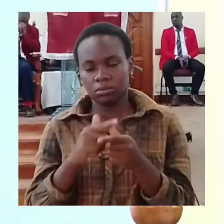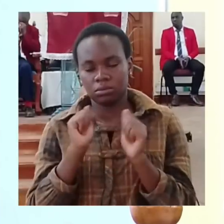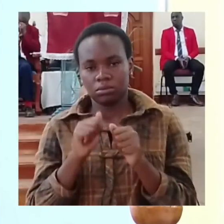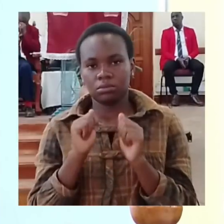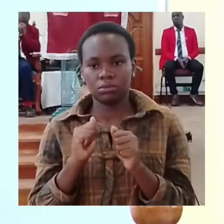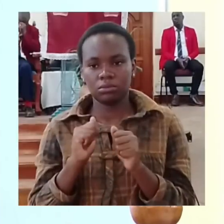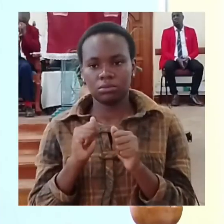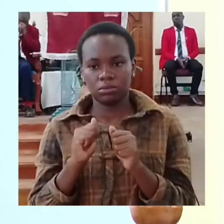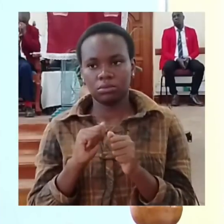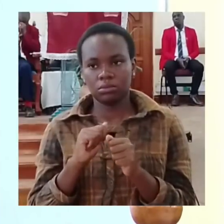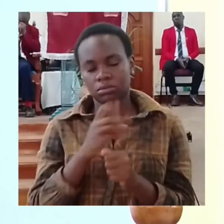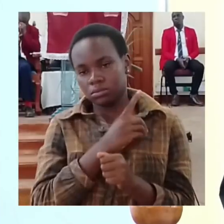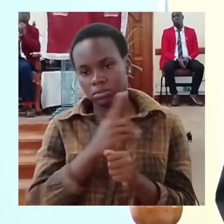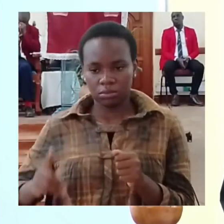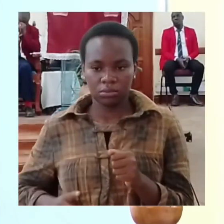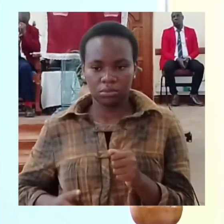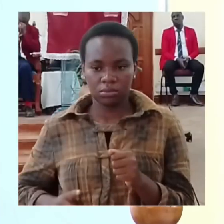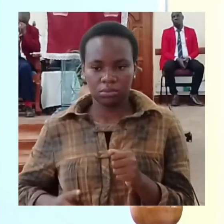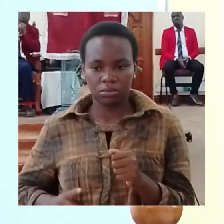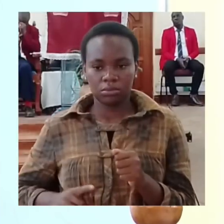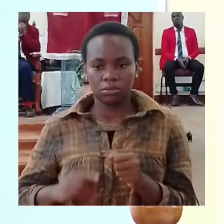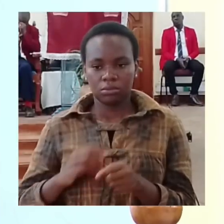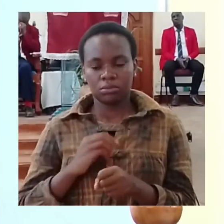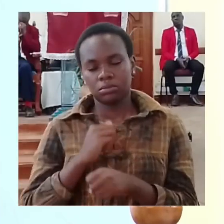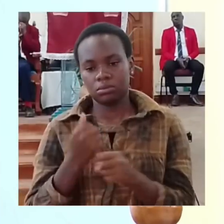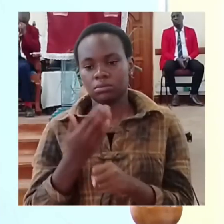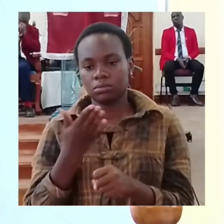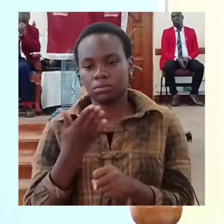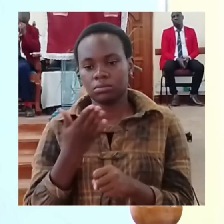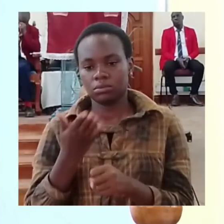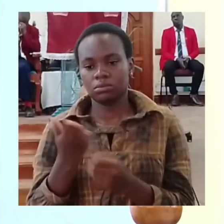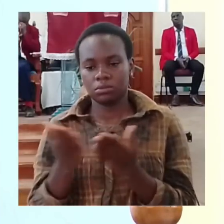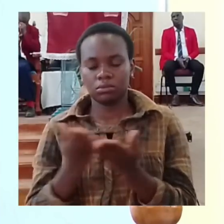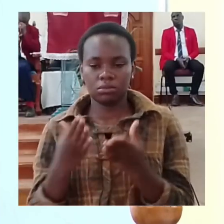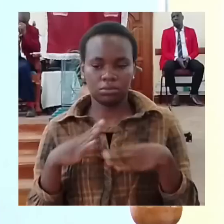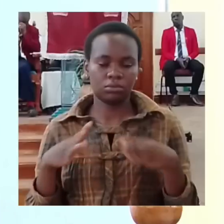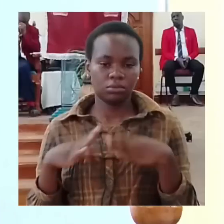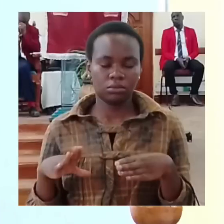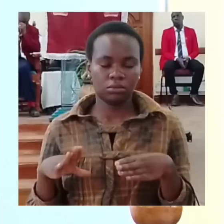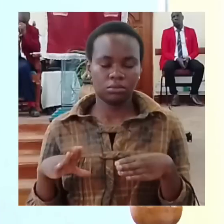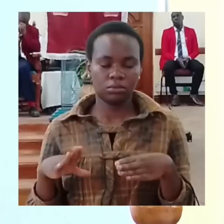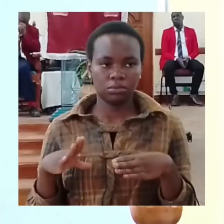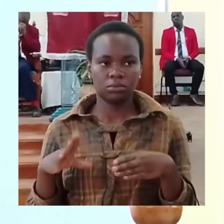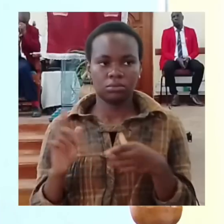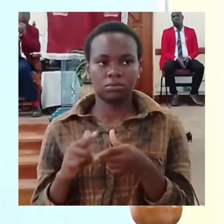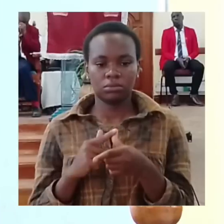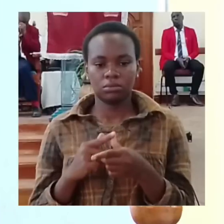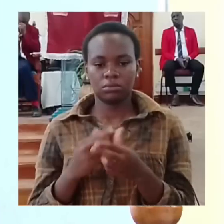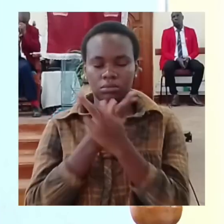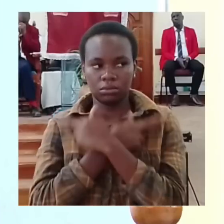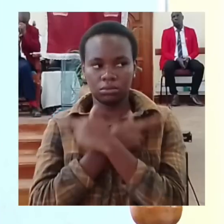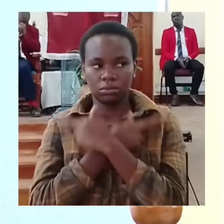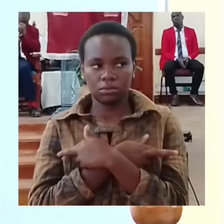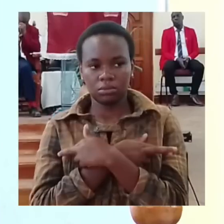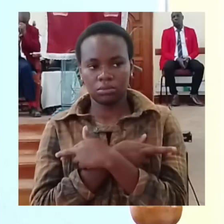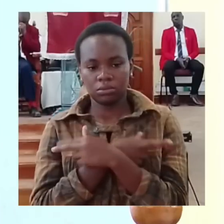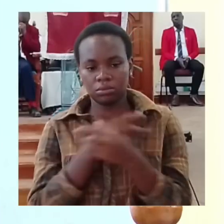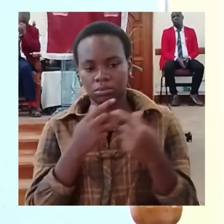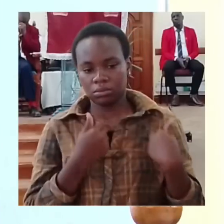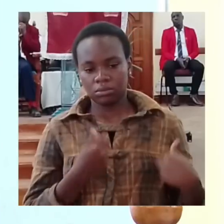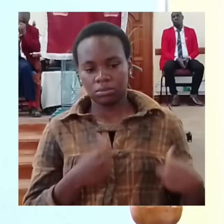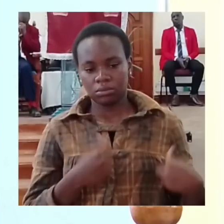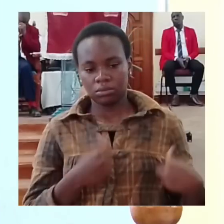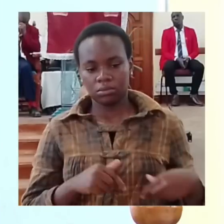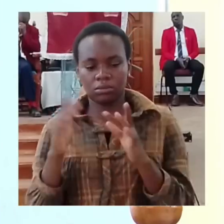otoguo Daudi aragwo ati thutha wa matuko ma Daudi ma gutungatira andu ao maigana, akihuruka ngoro yake iri